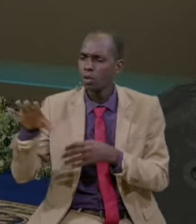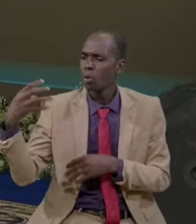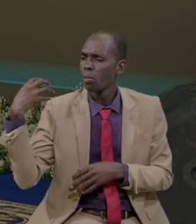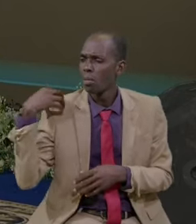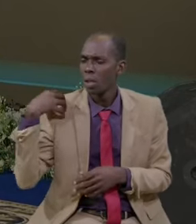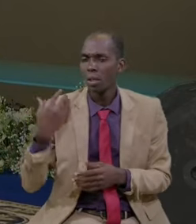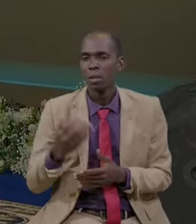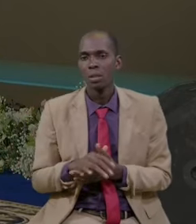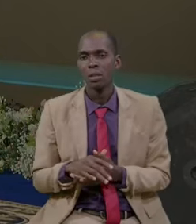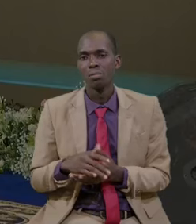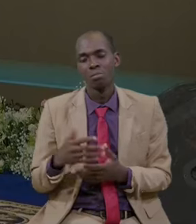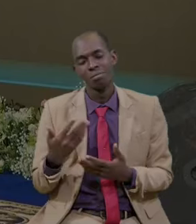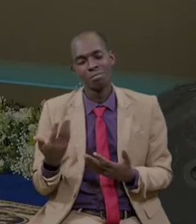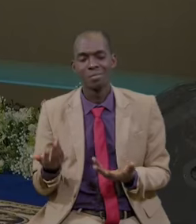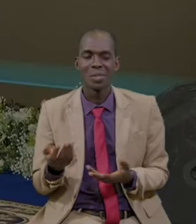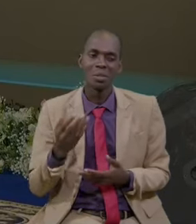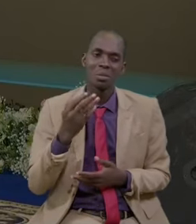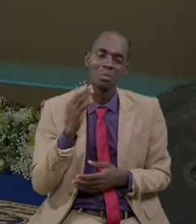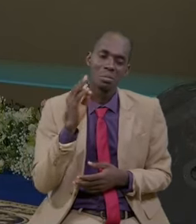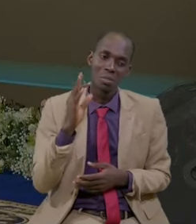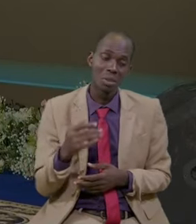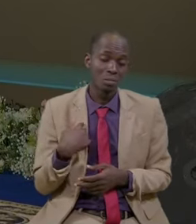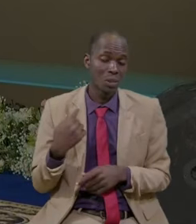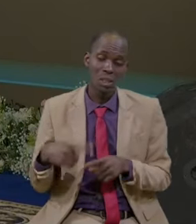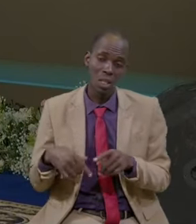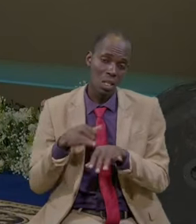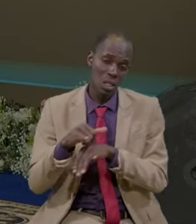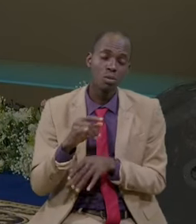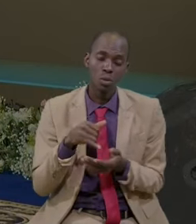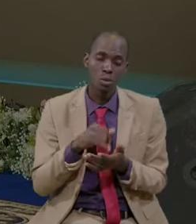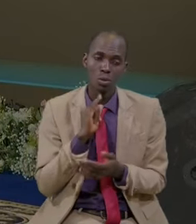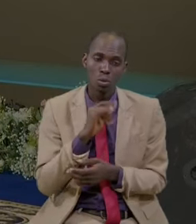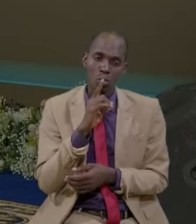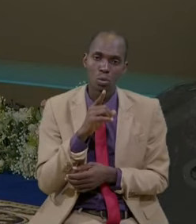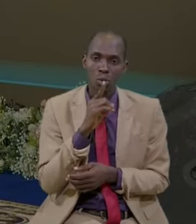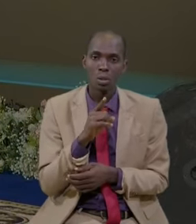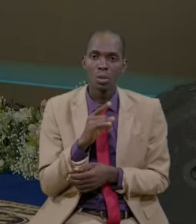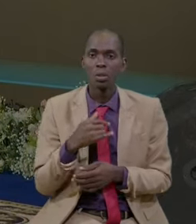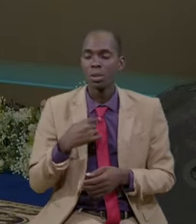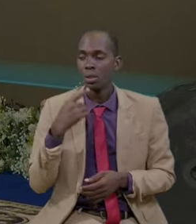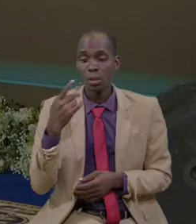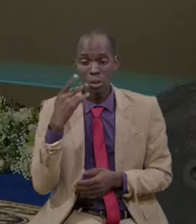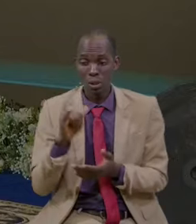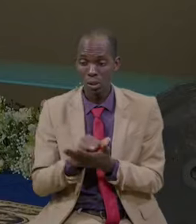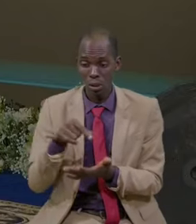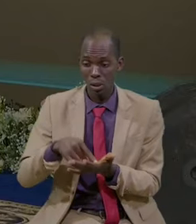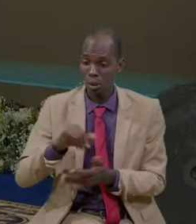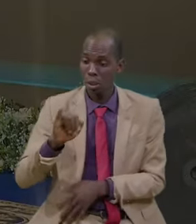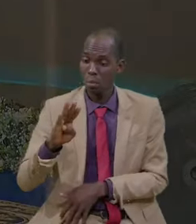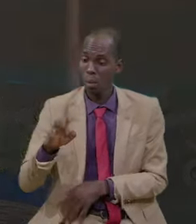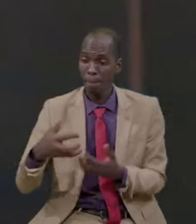Elle dit, pasteur, je ne vais pas vous mentir, c'est vrai. J'ai dit, prends ta machine là et retourne ça avec